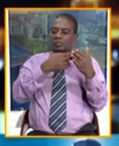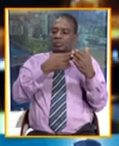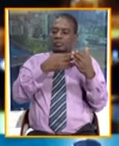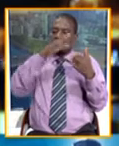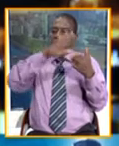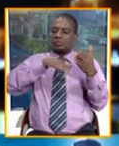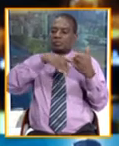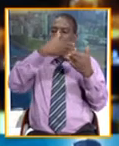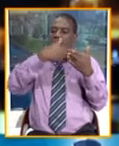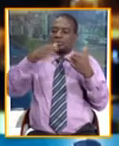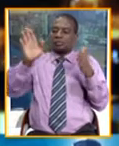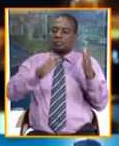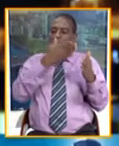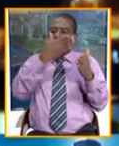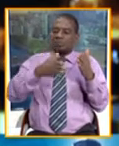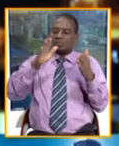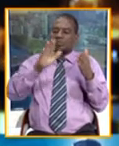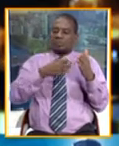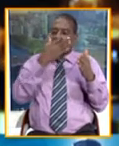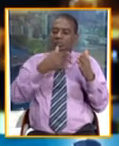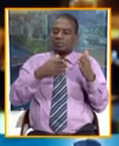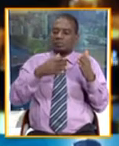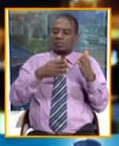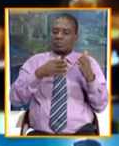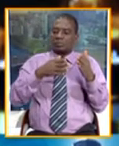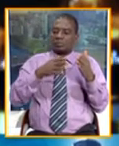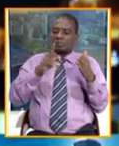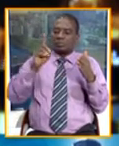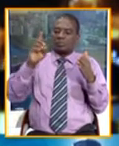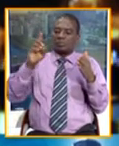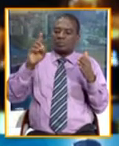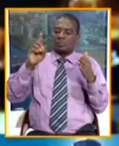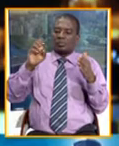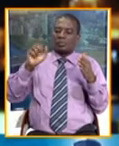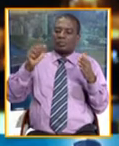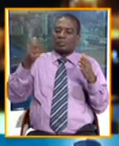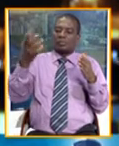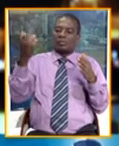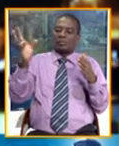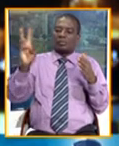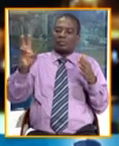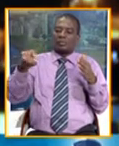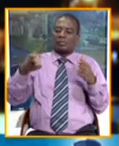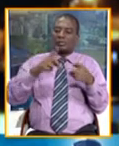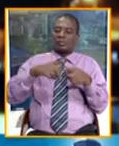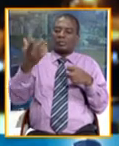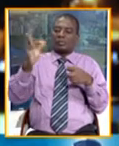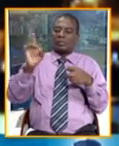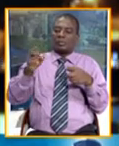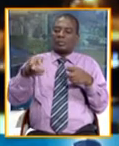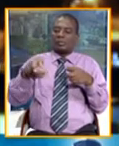plastique et de musique qui sont des matières facultatives de 16h à 18h.